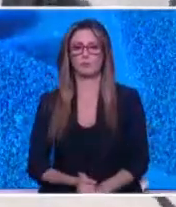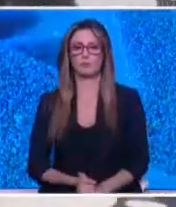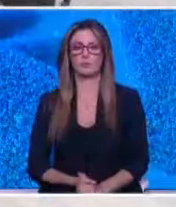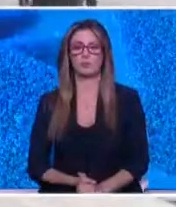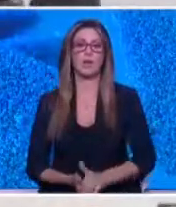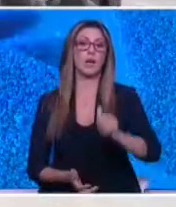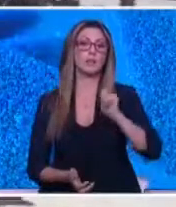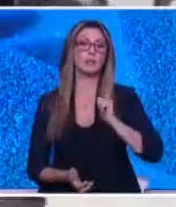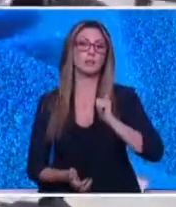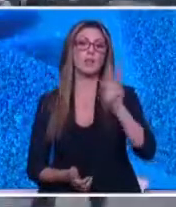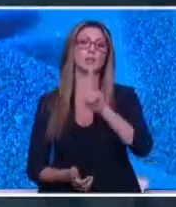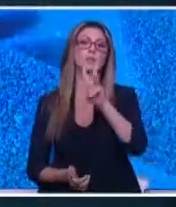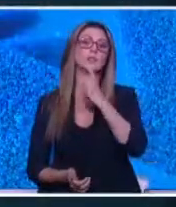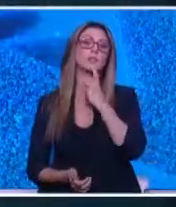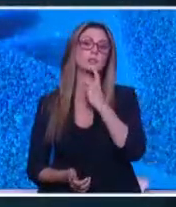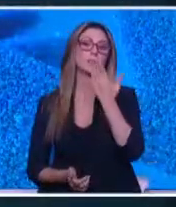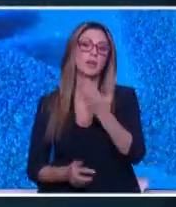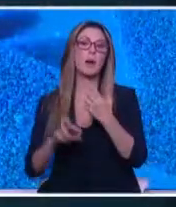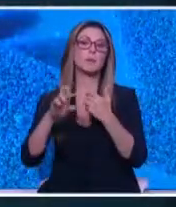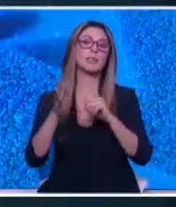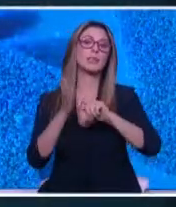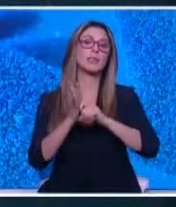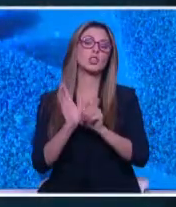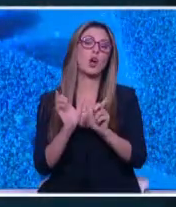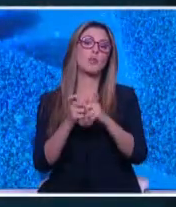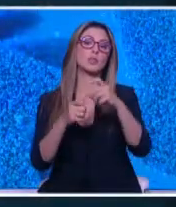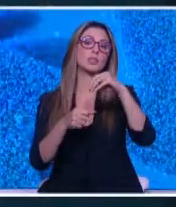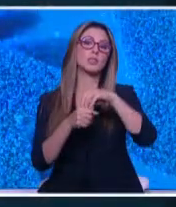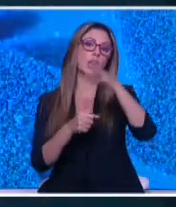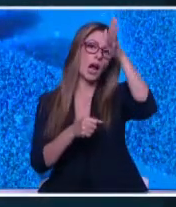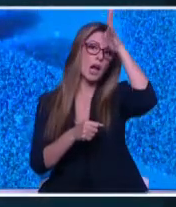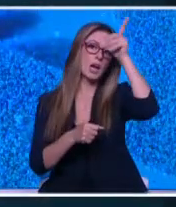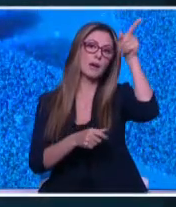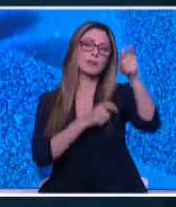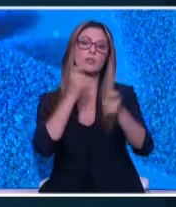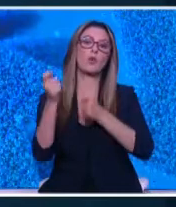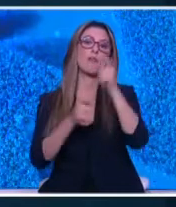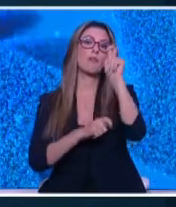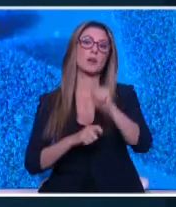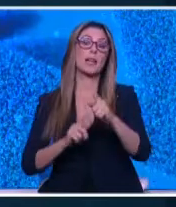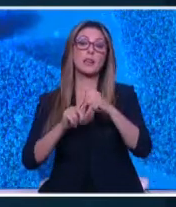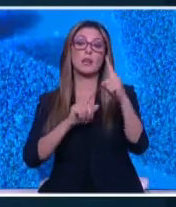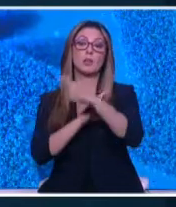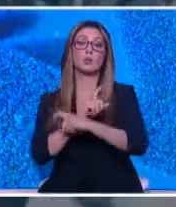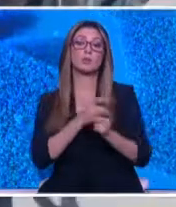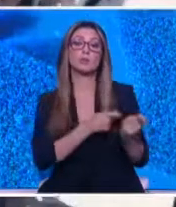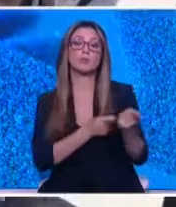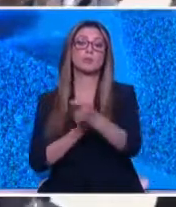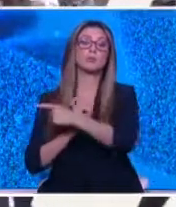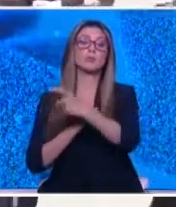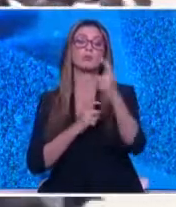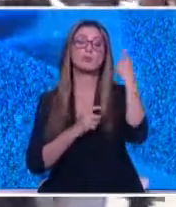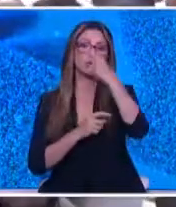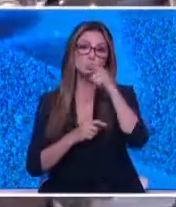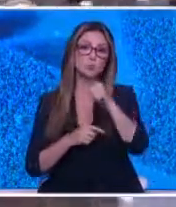Teğmen Ömer Bağra 30 yaşındaydı. Pençe Kilit Harekatı kapsamında Kuzey Irak'ta görev yapıyordu. Teröristlerin açtığı taciz ateşi